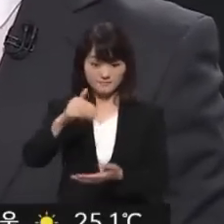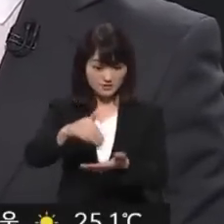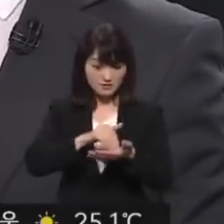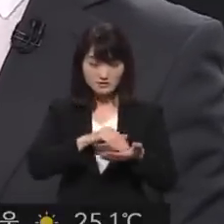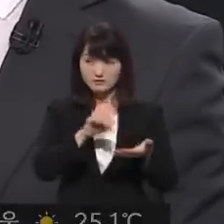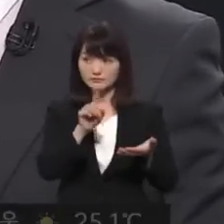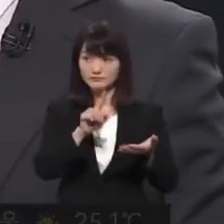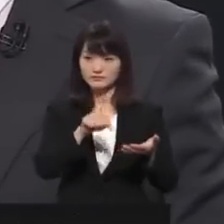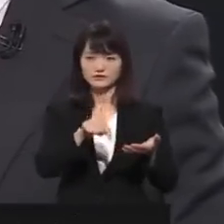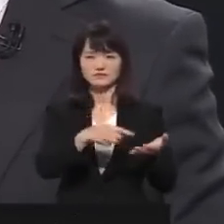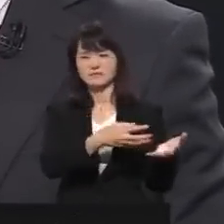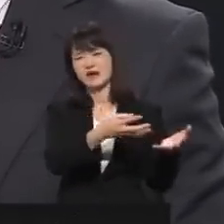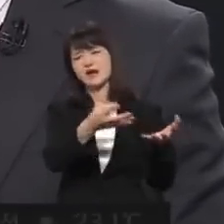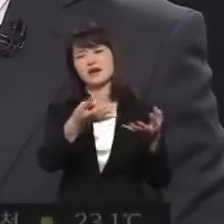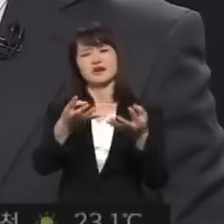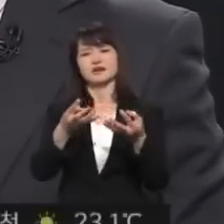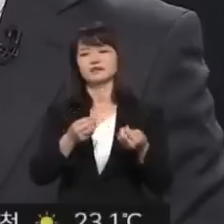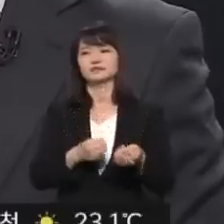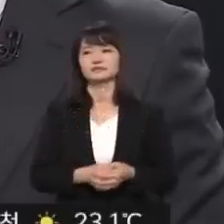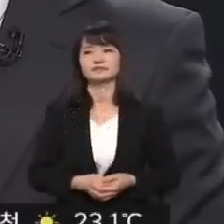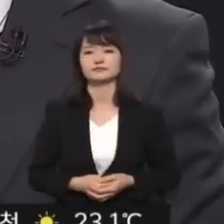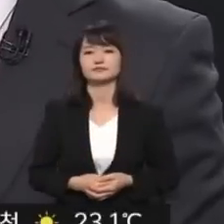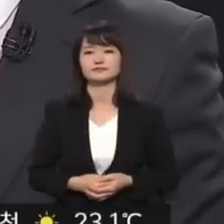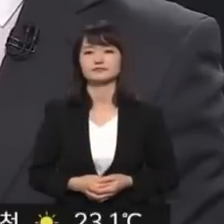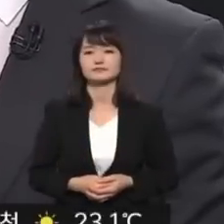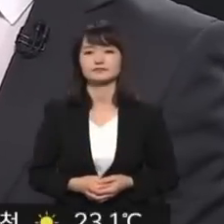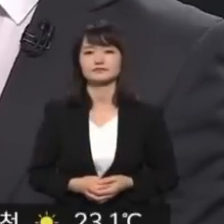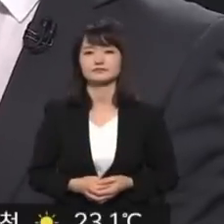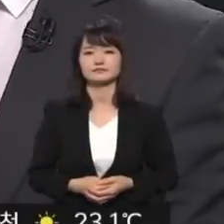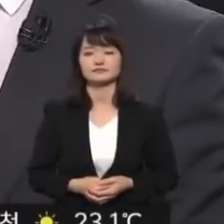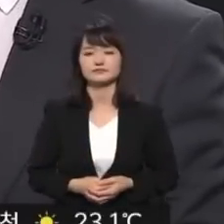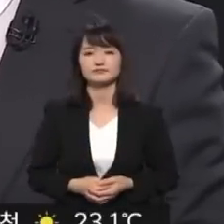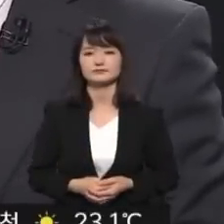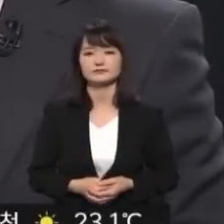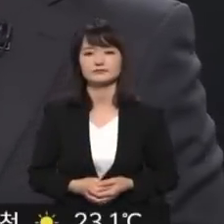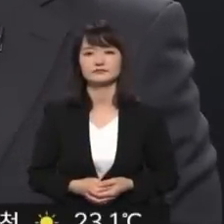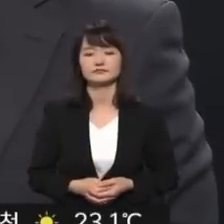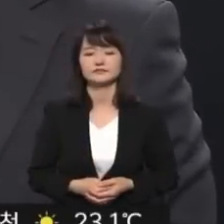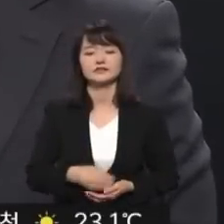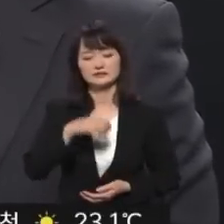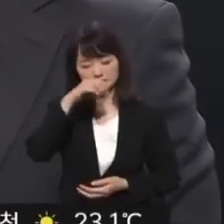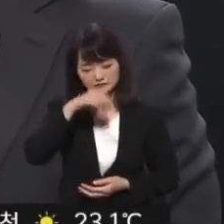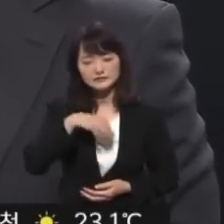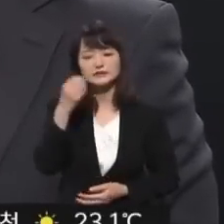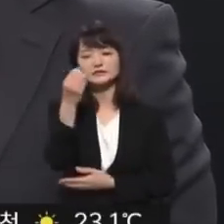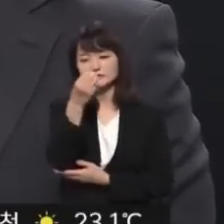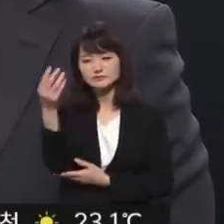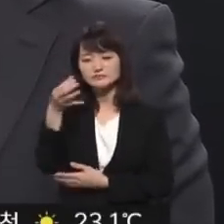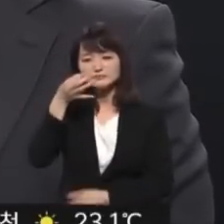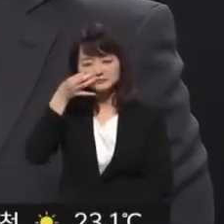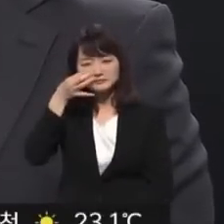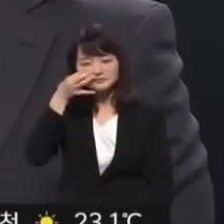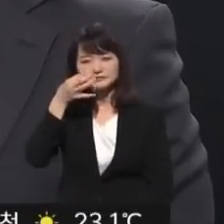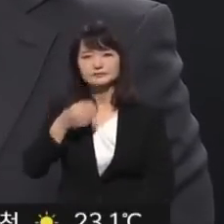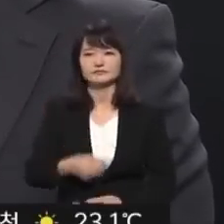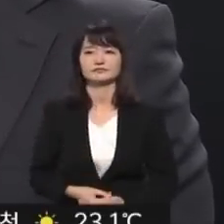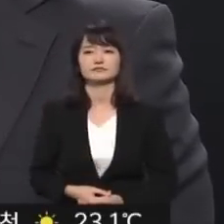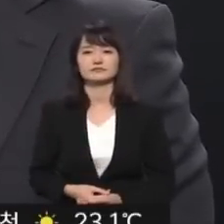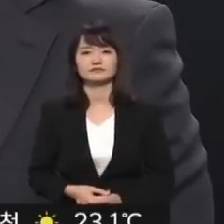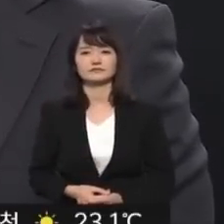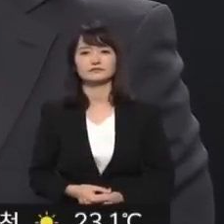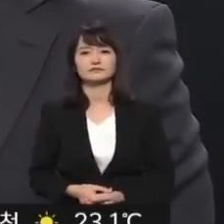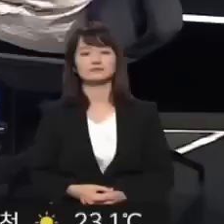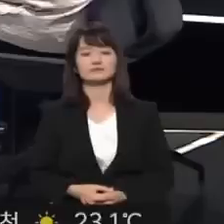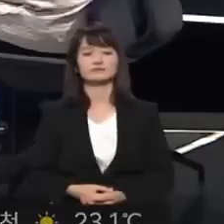않아 1 것이 더 많은 것 아이 나한테 보고 안 한 것이 더 많으니까 일단 신문이 라고 핑계를 되었겠죠 예 어지간한 1 근거는 그냥